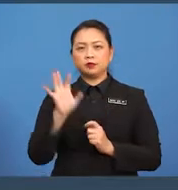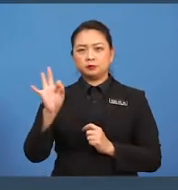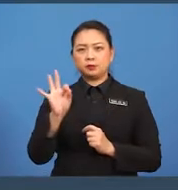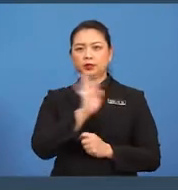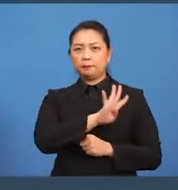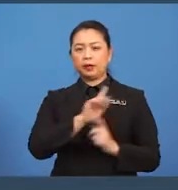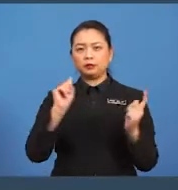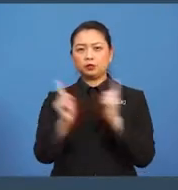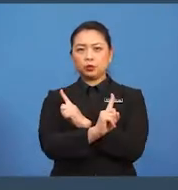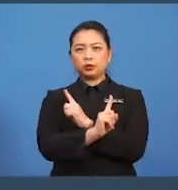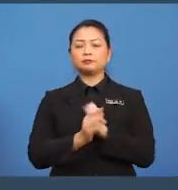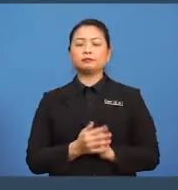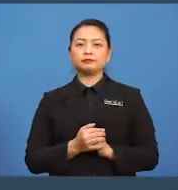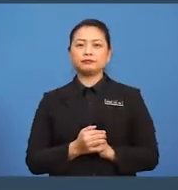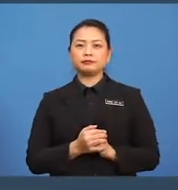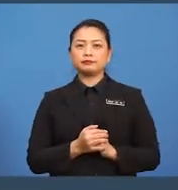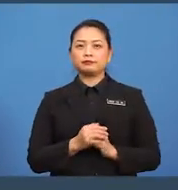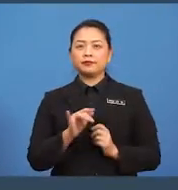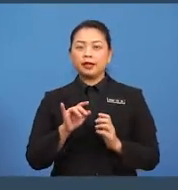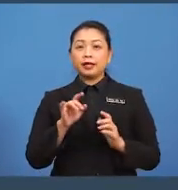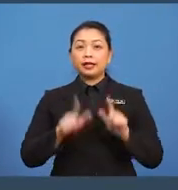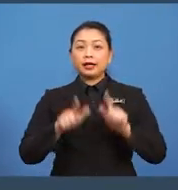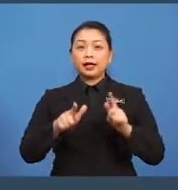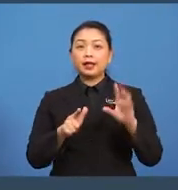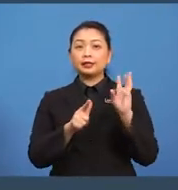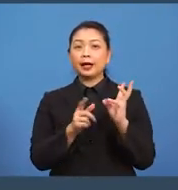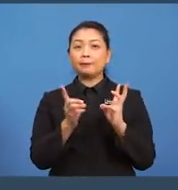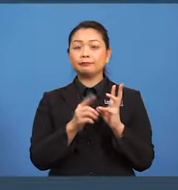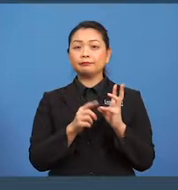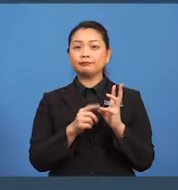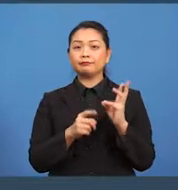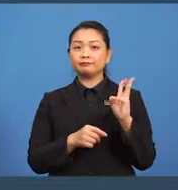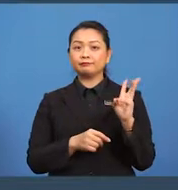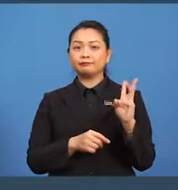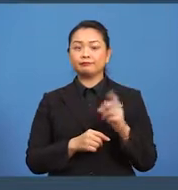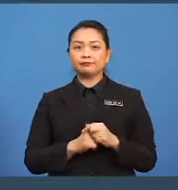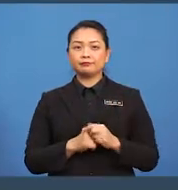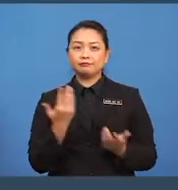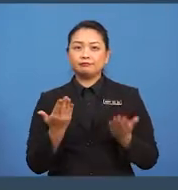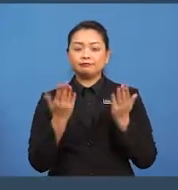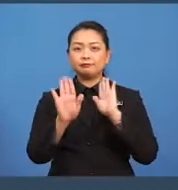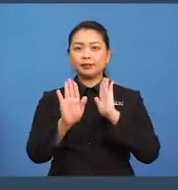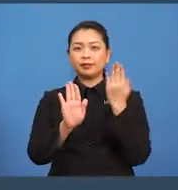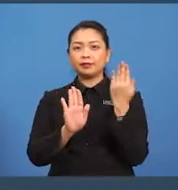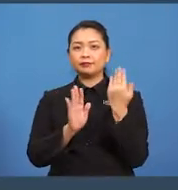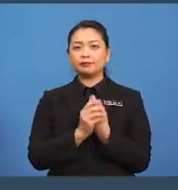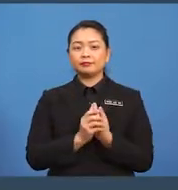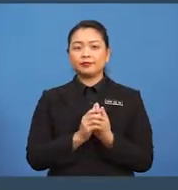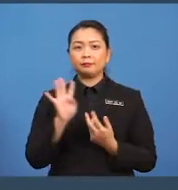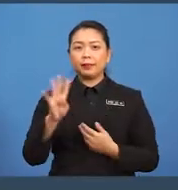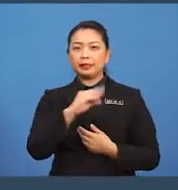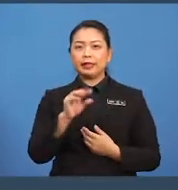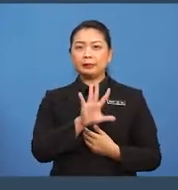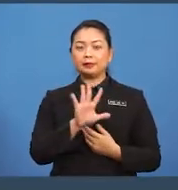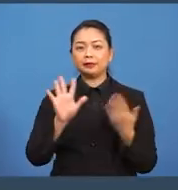4 seperti ini. Langkah keenam, bandingkan pula nombor 4 dan nombor 5. Nombor